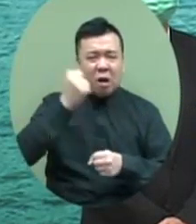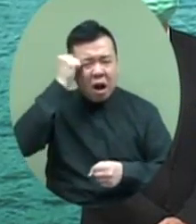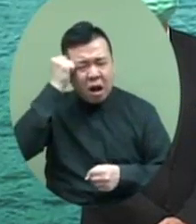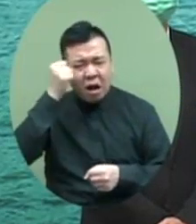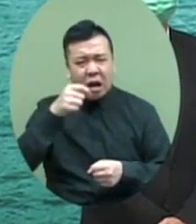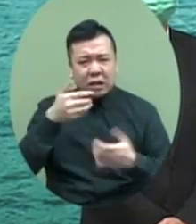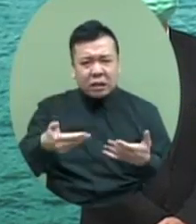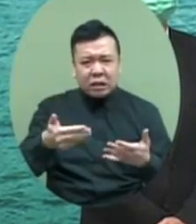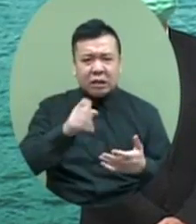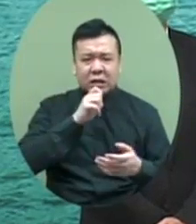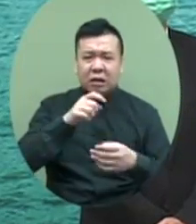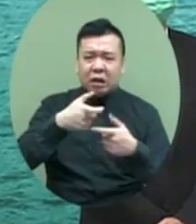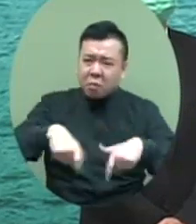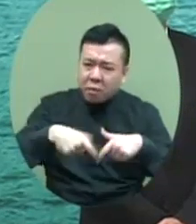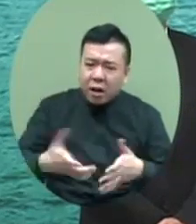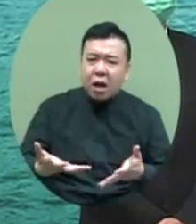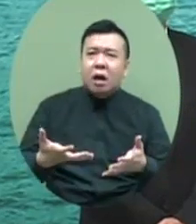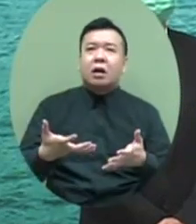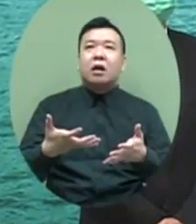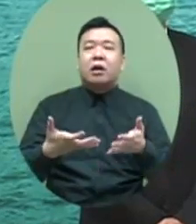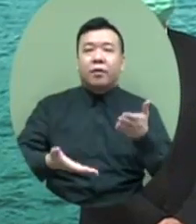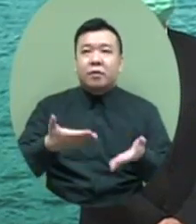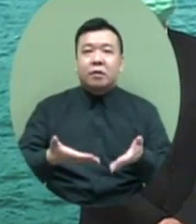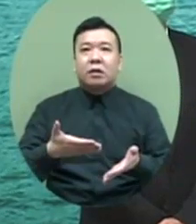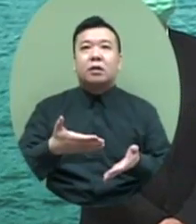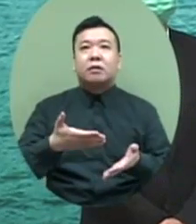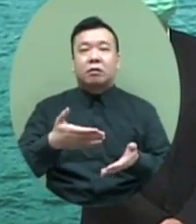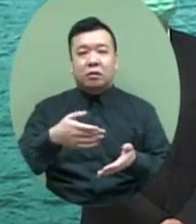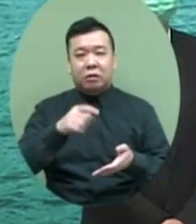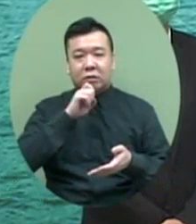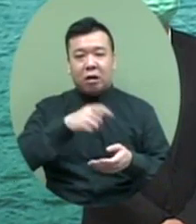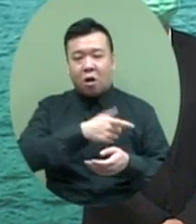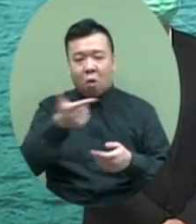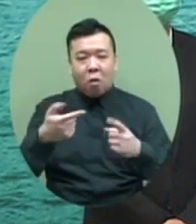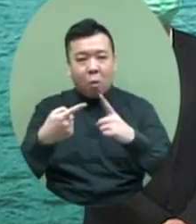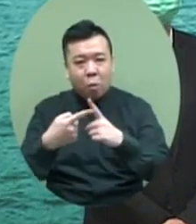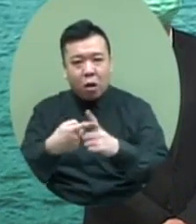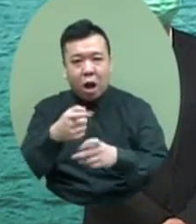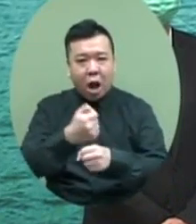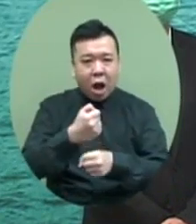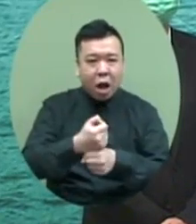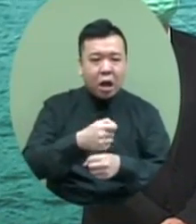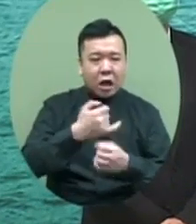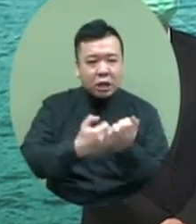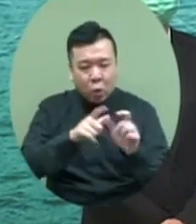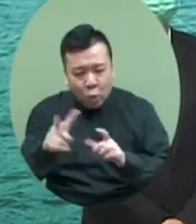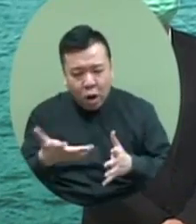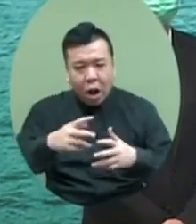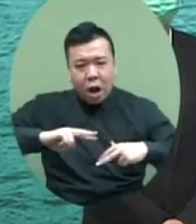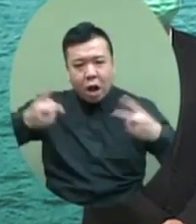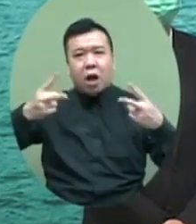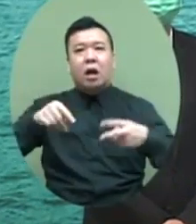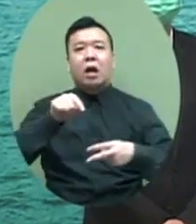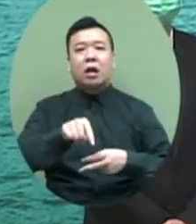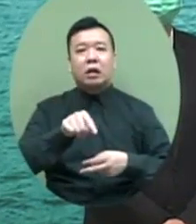港現在的失業的問題，怎樣可以令到香港的整體市民尤其是打工仔的生活的環境可以改善呢。